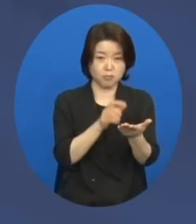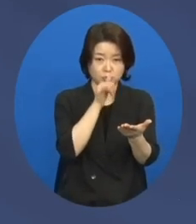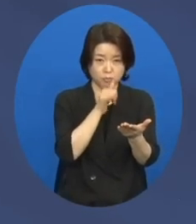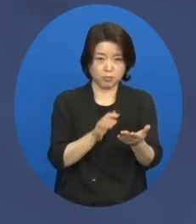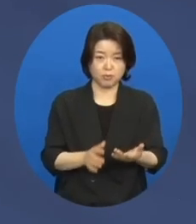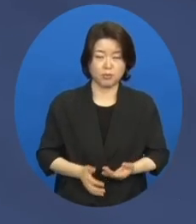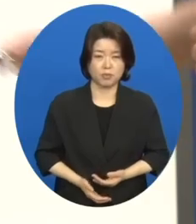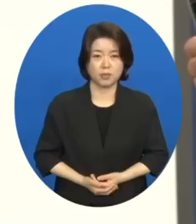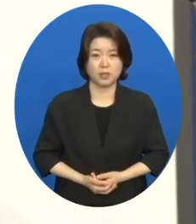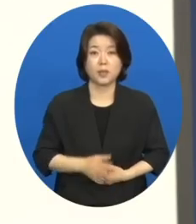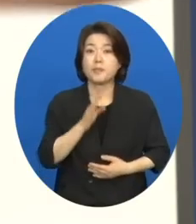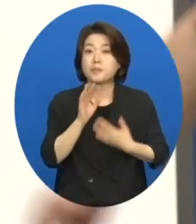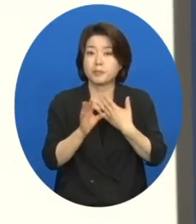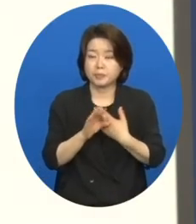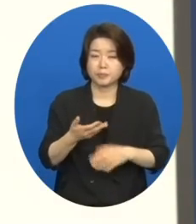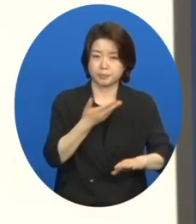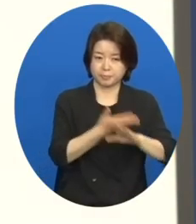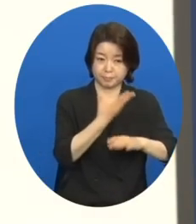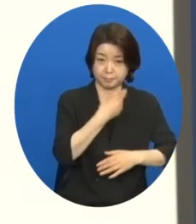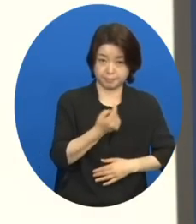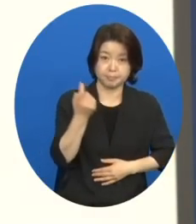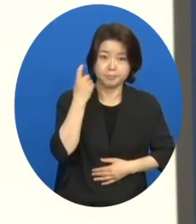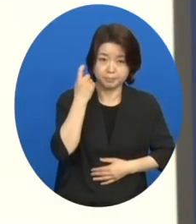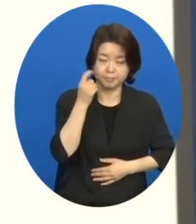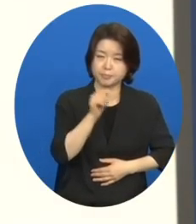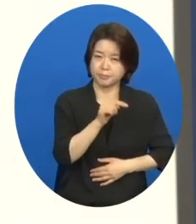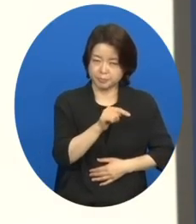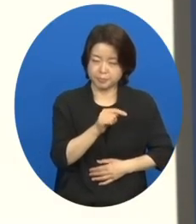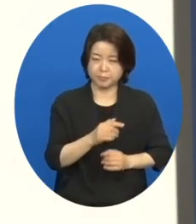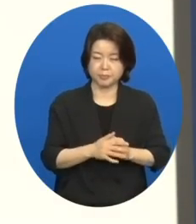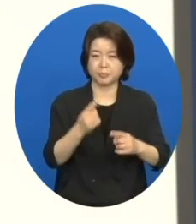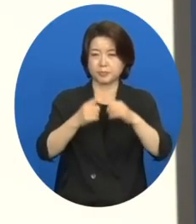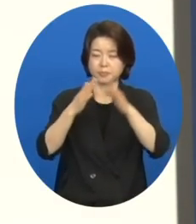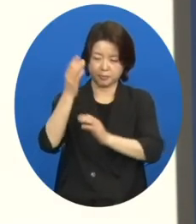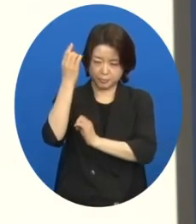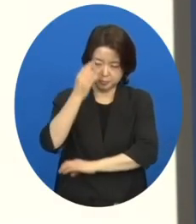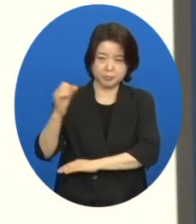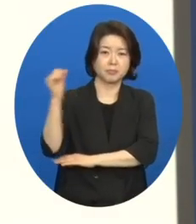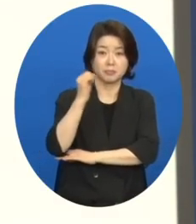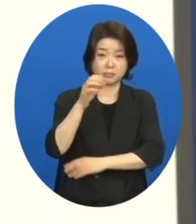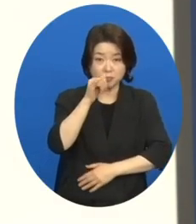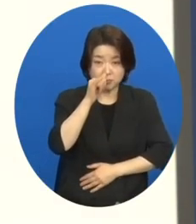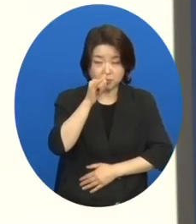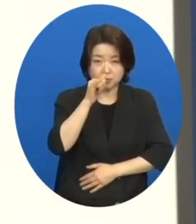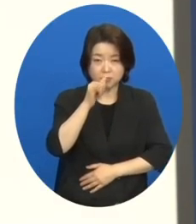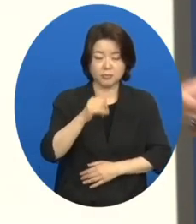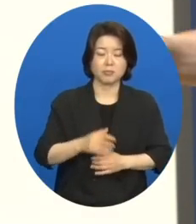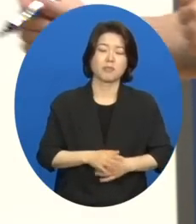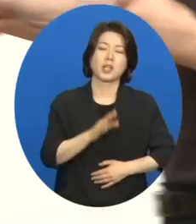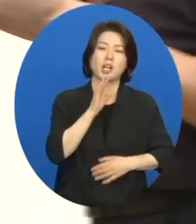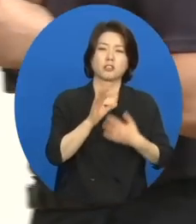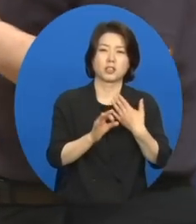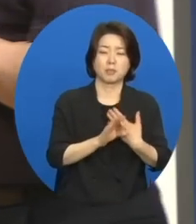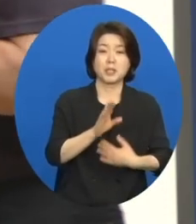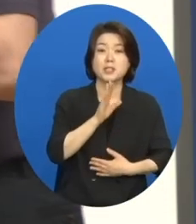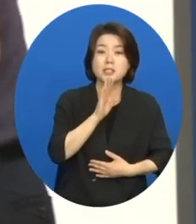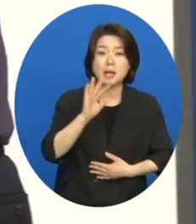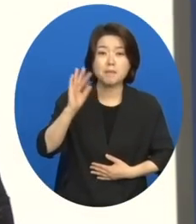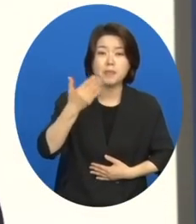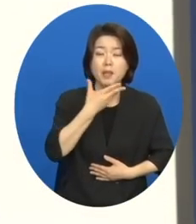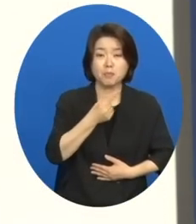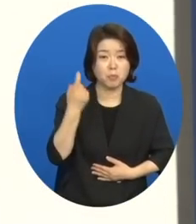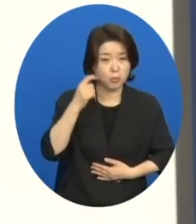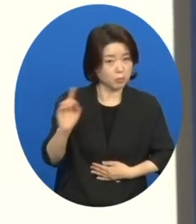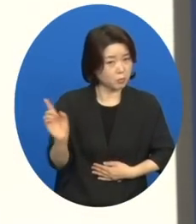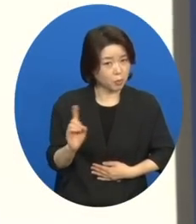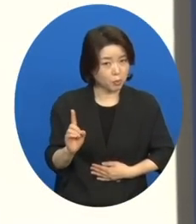자, 그러면 여기 다른 복음 이것이 교회의 근간을 흔드는 거면 참된 복음은 뭐냐는 거예요.